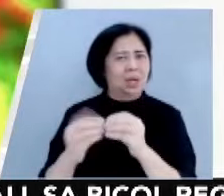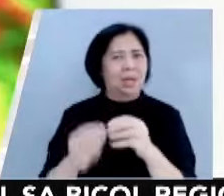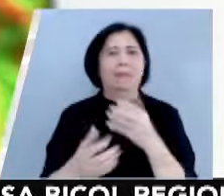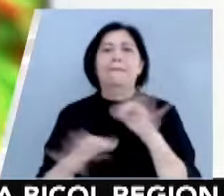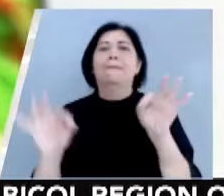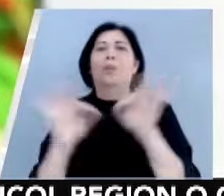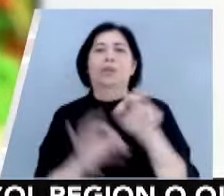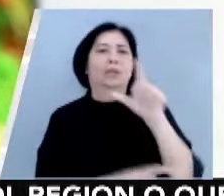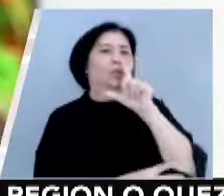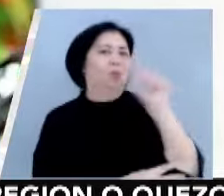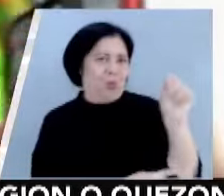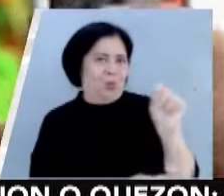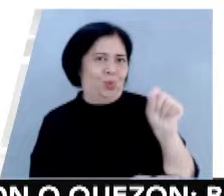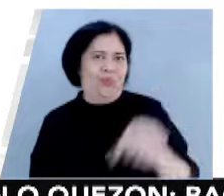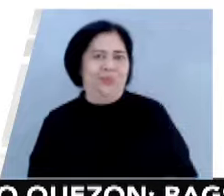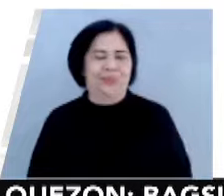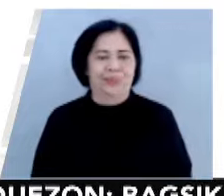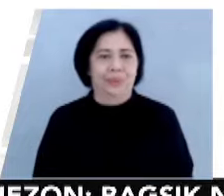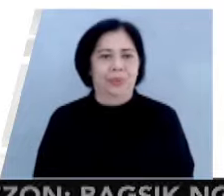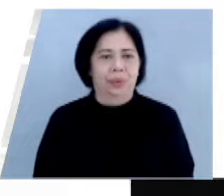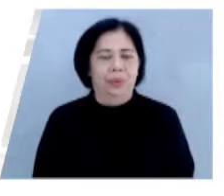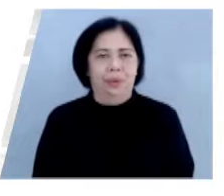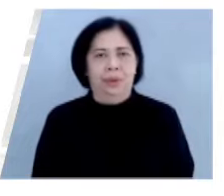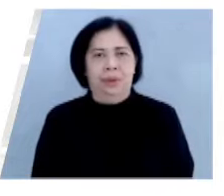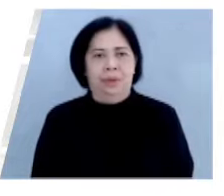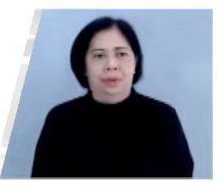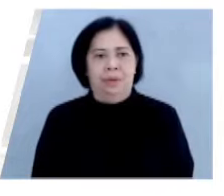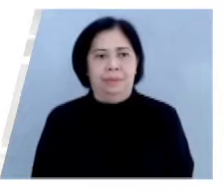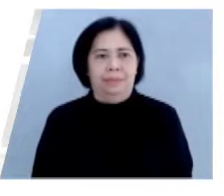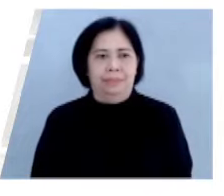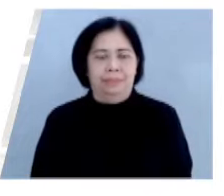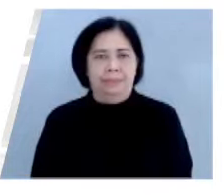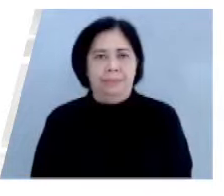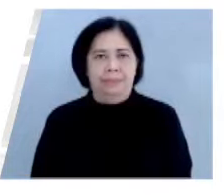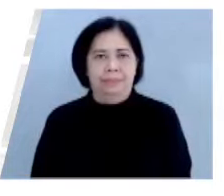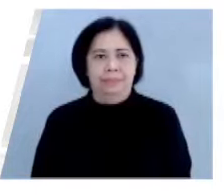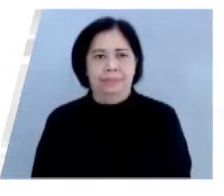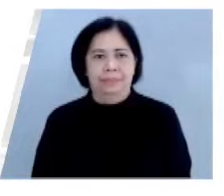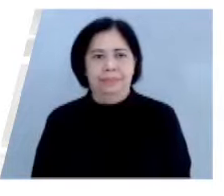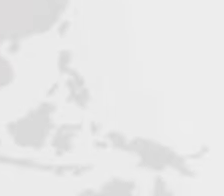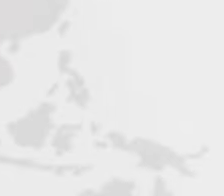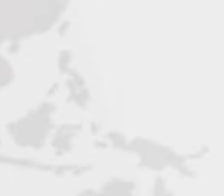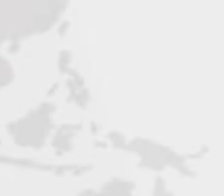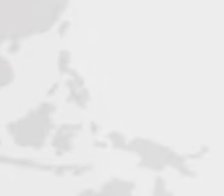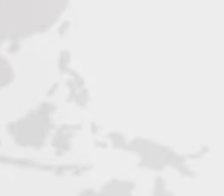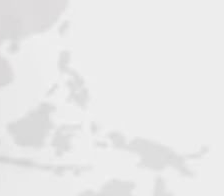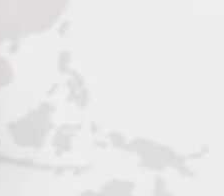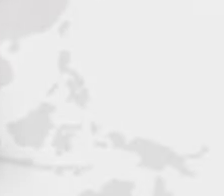GMA Integrated News, John Consulta, nakatutok 24 oras.